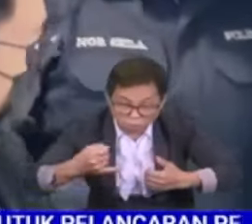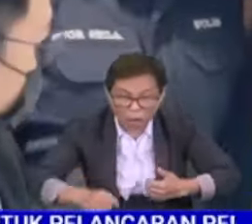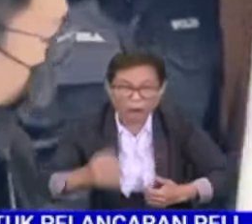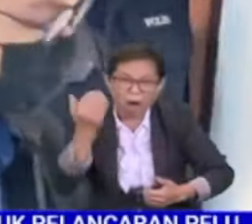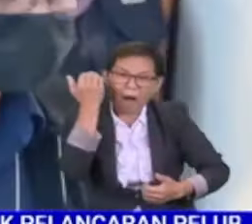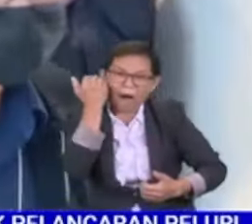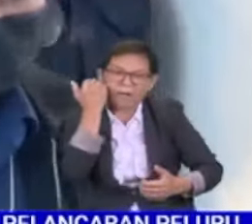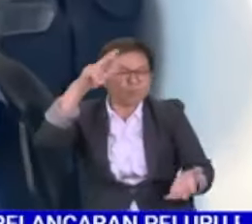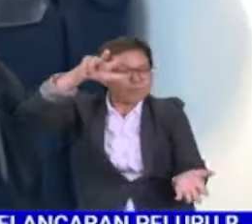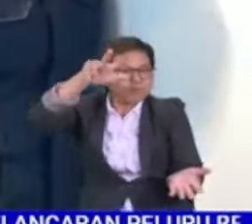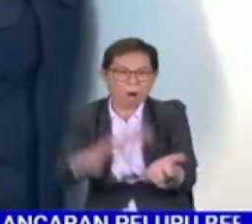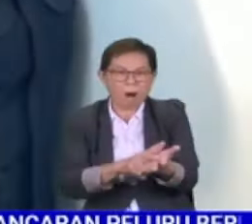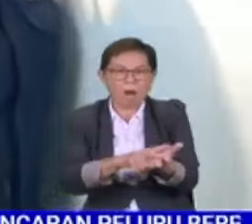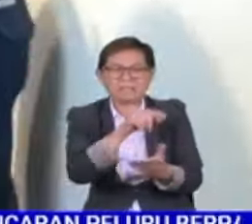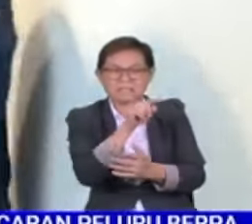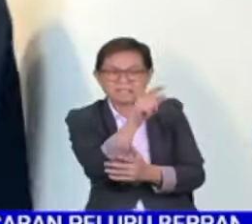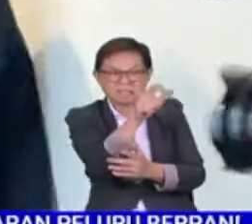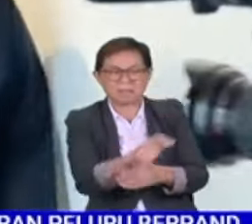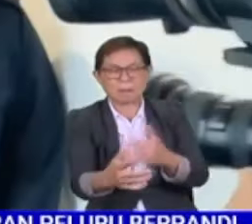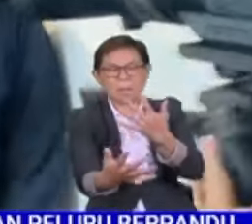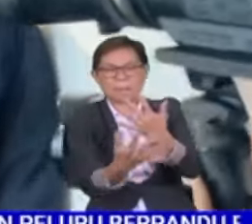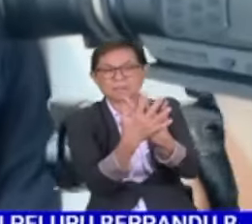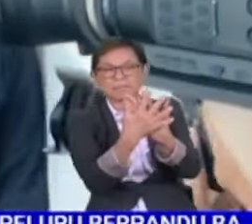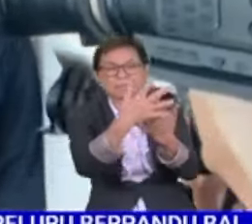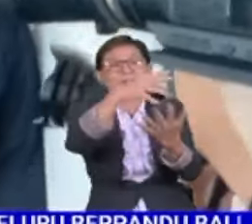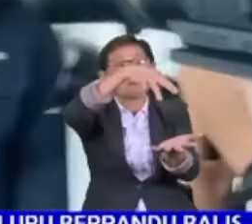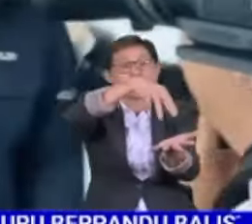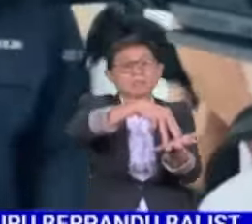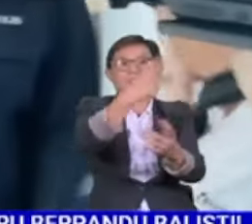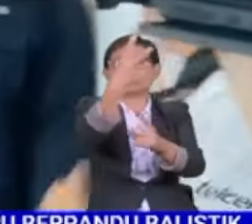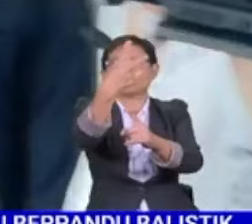Azizah Ahmad menetapkan Faizan di penjara 2 bulan.